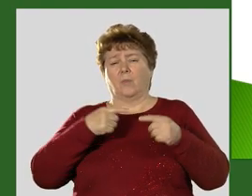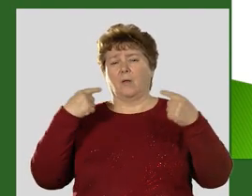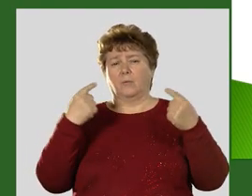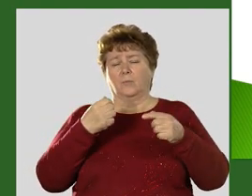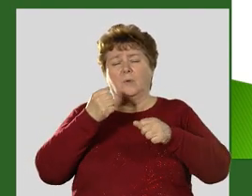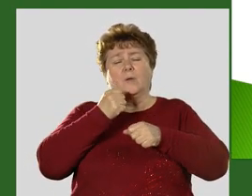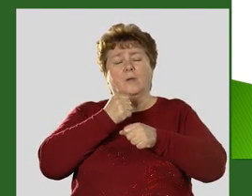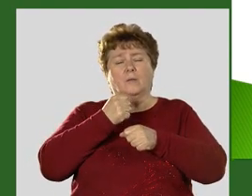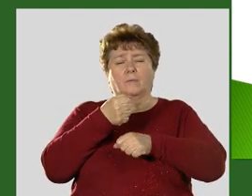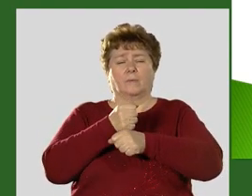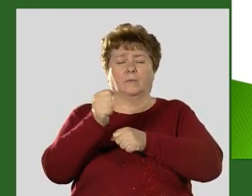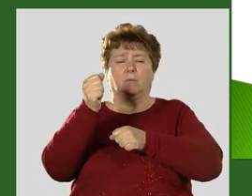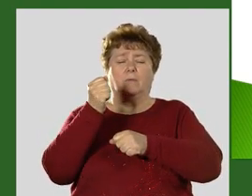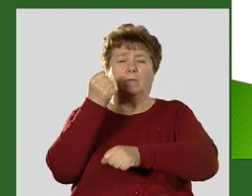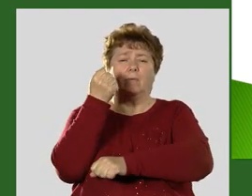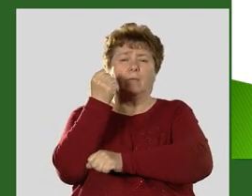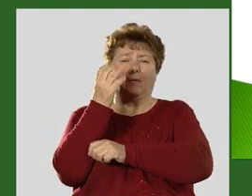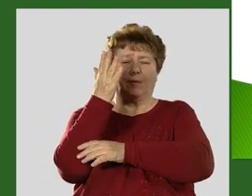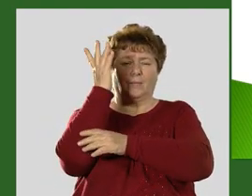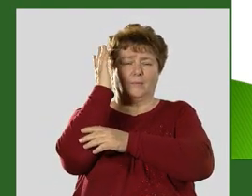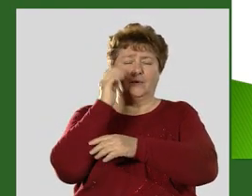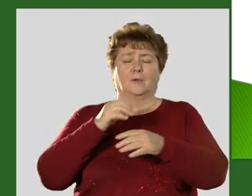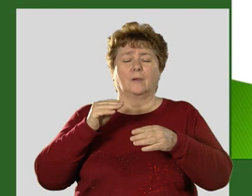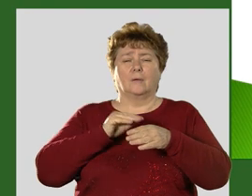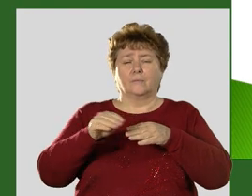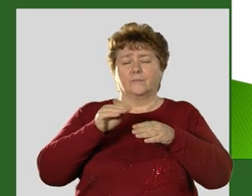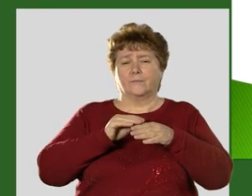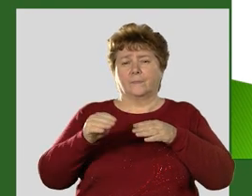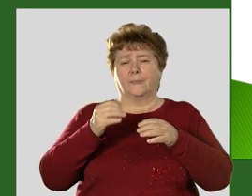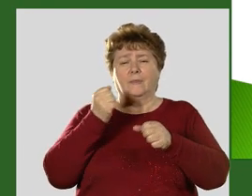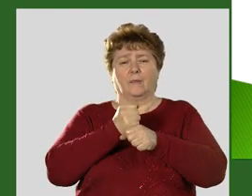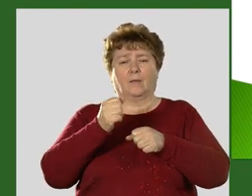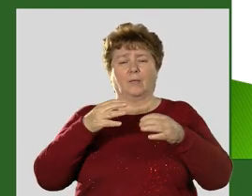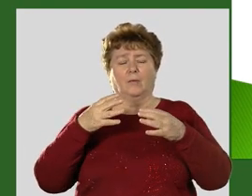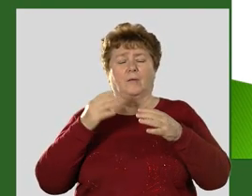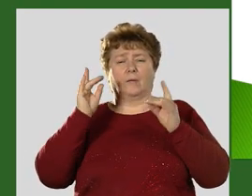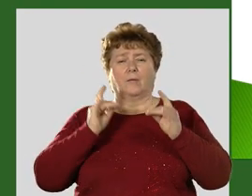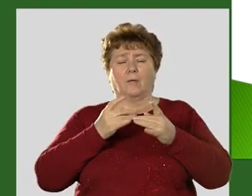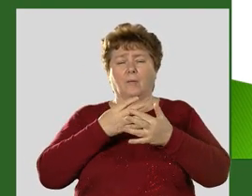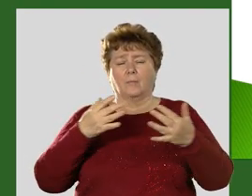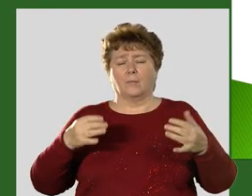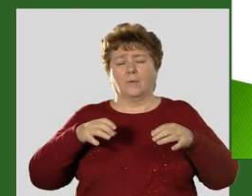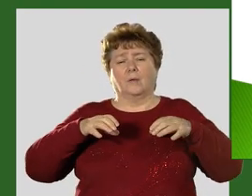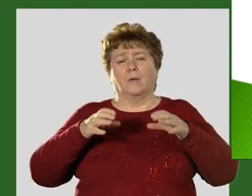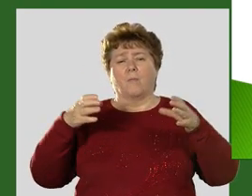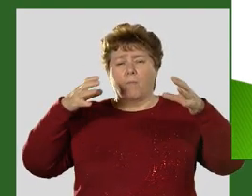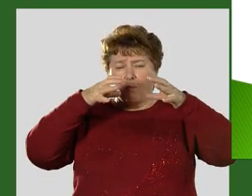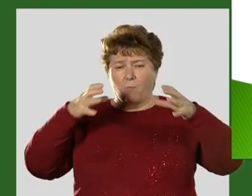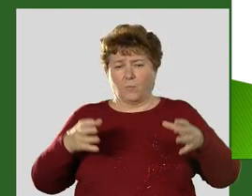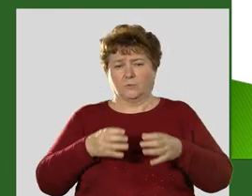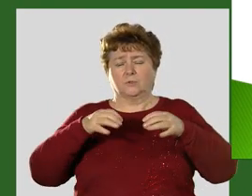крупным деревообрабатывающим предприятием, на котором изготавливали мебель, бочки и колеса.